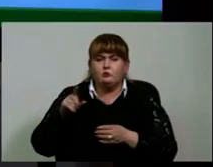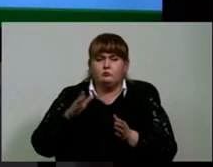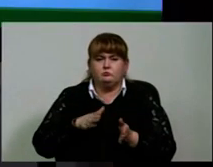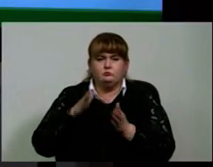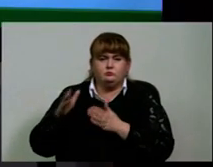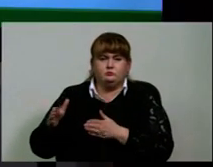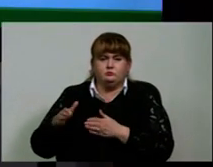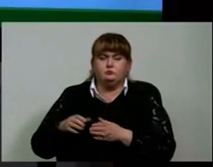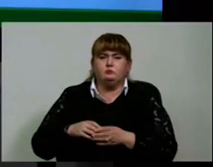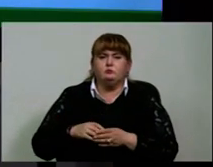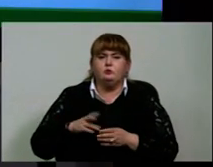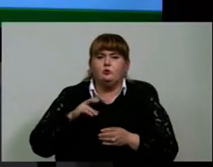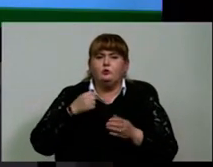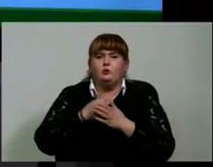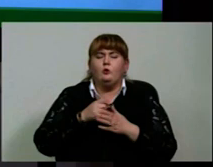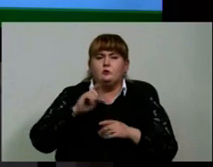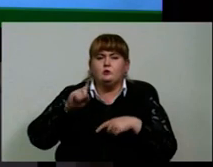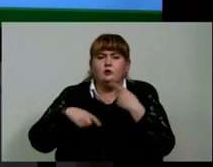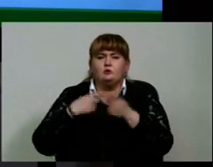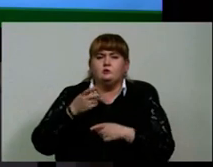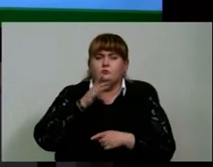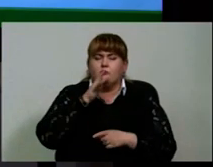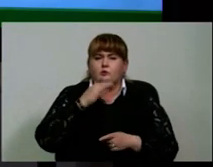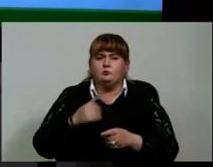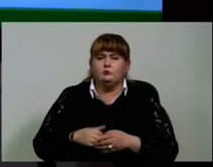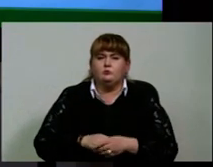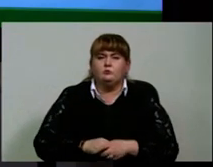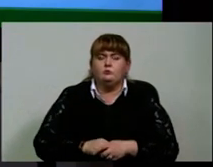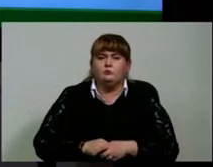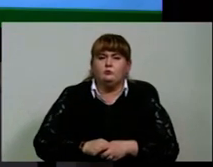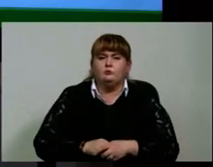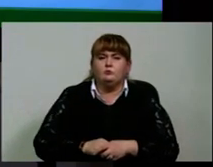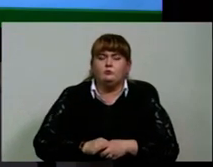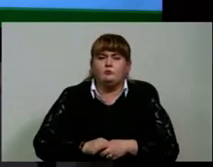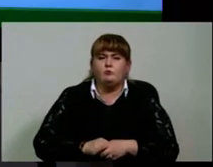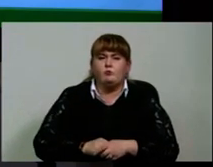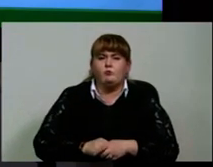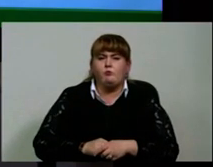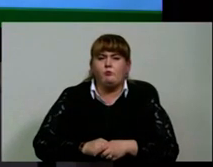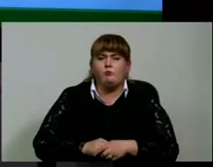откладывает поездку до лучших времен.